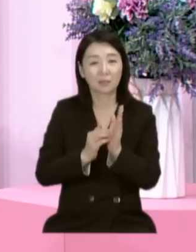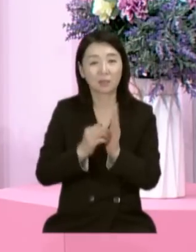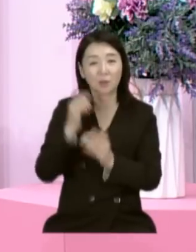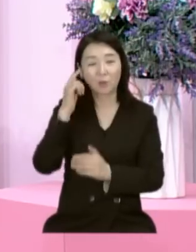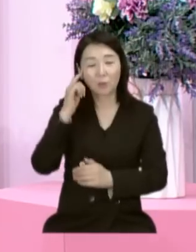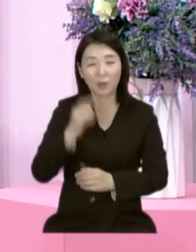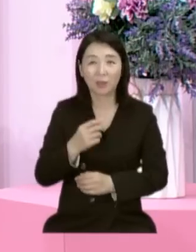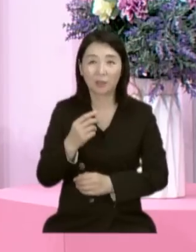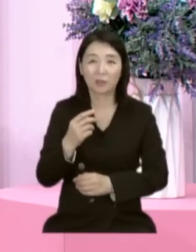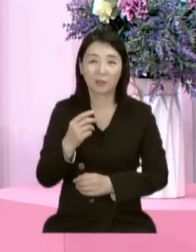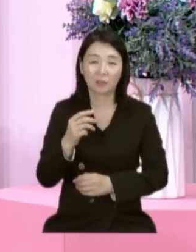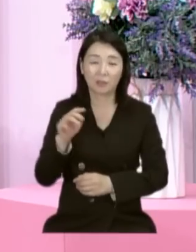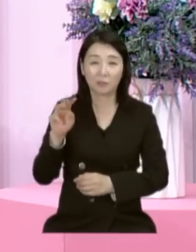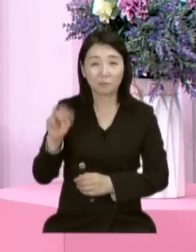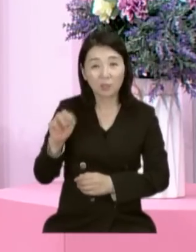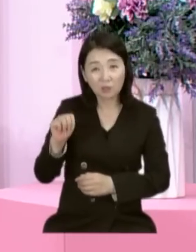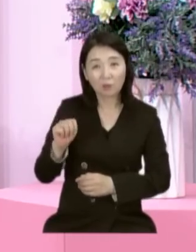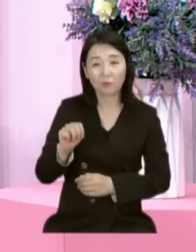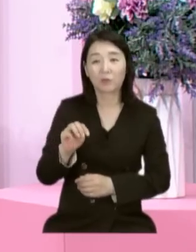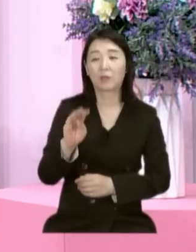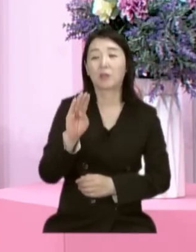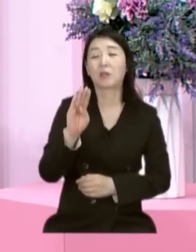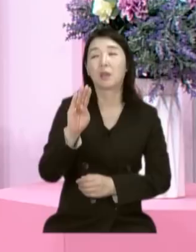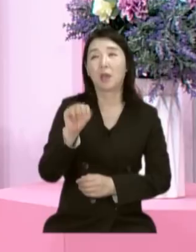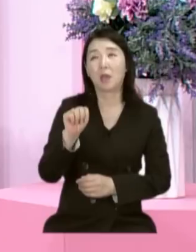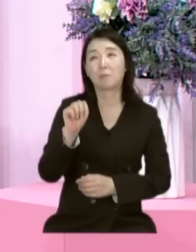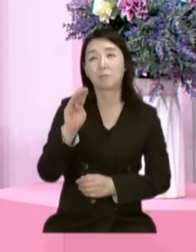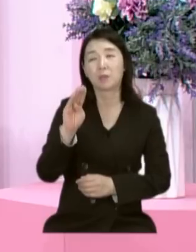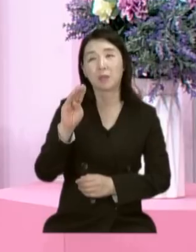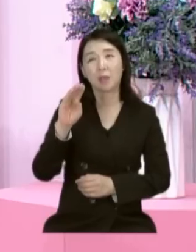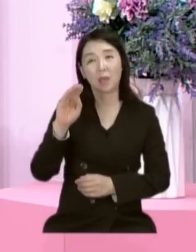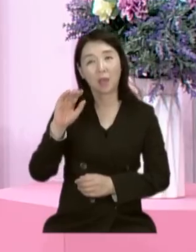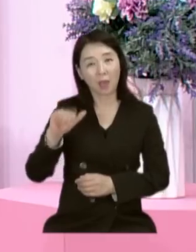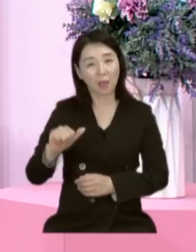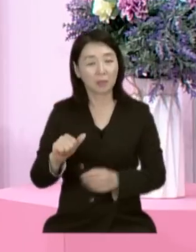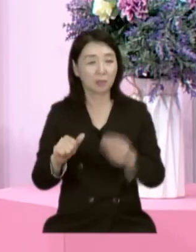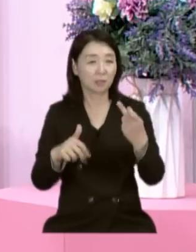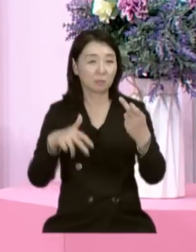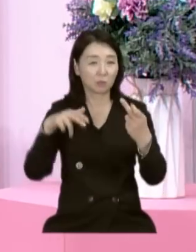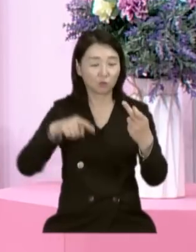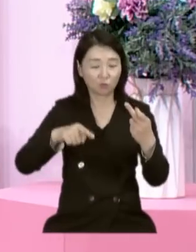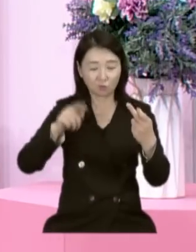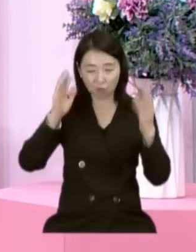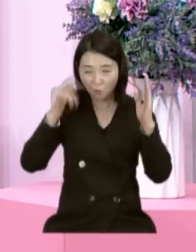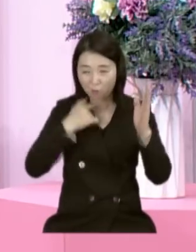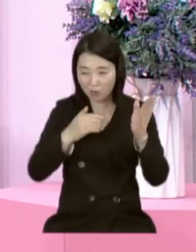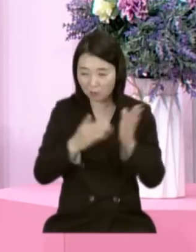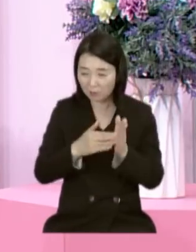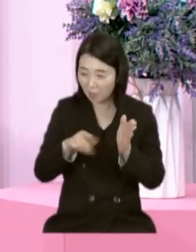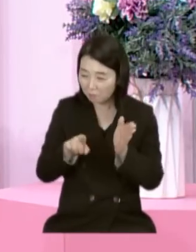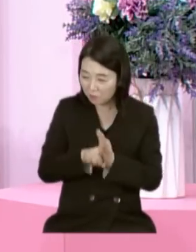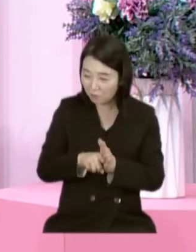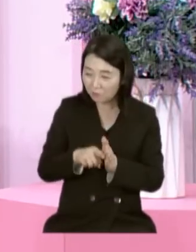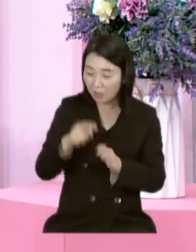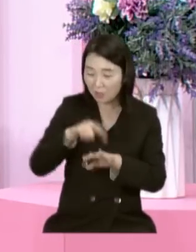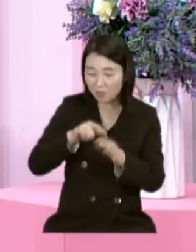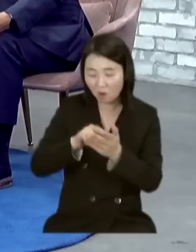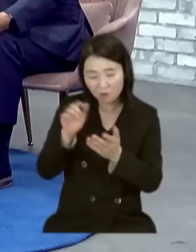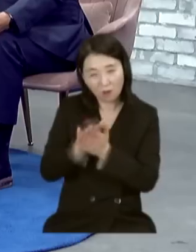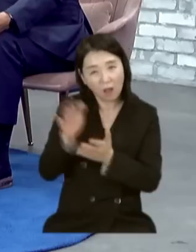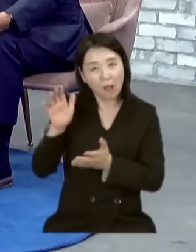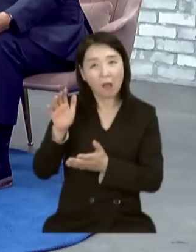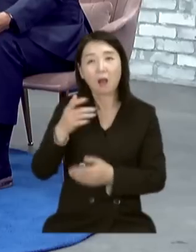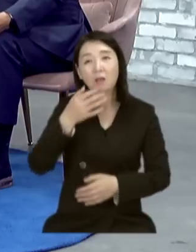MBA 12주 과정을 받아보니까 제 신앙 가지고 제 열정 가지고는 그게 쉽지는